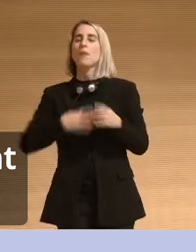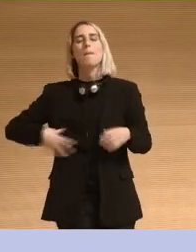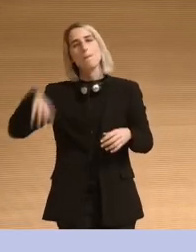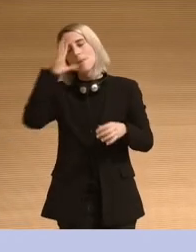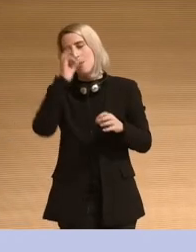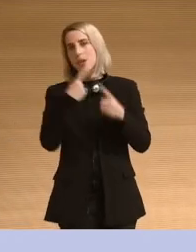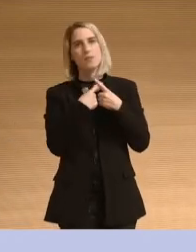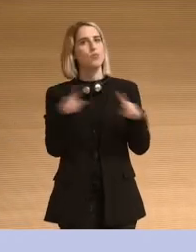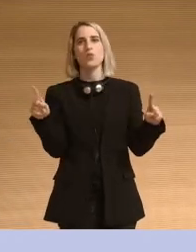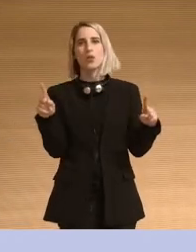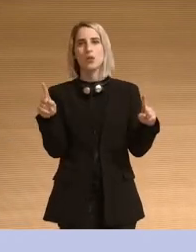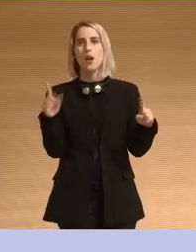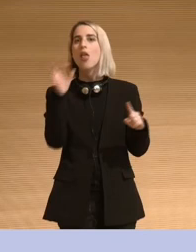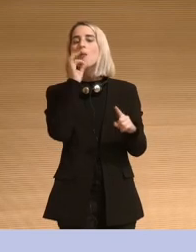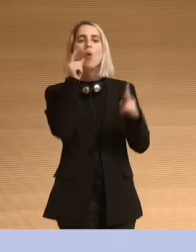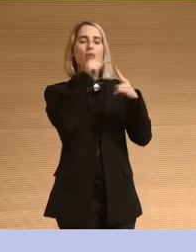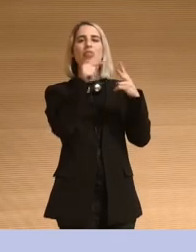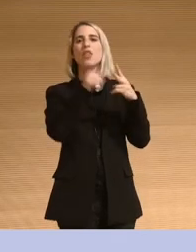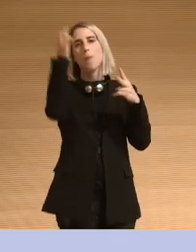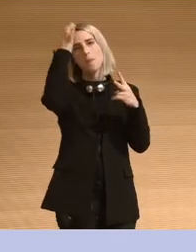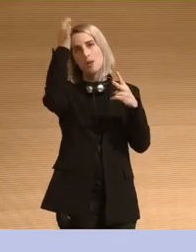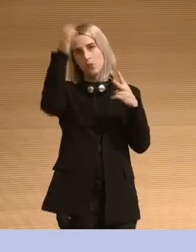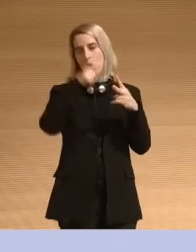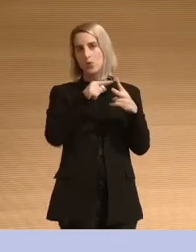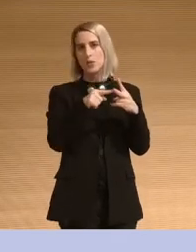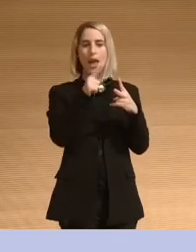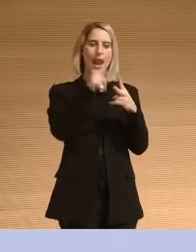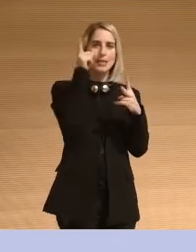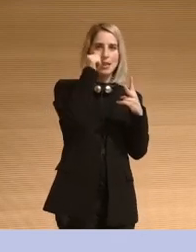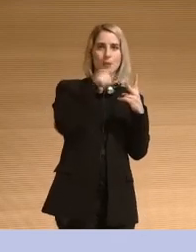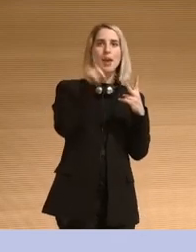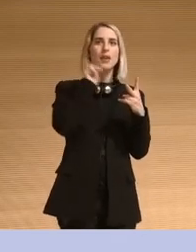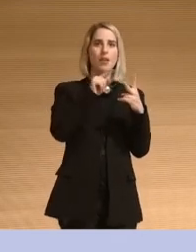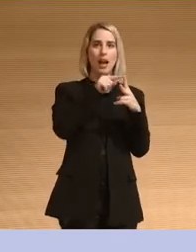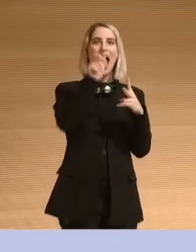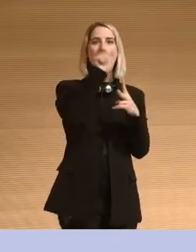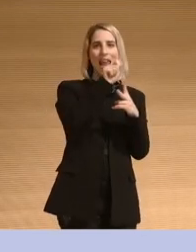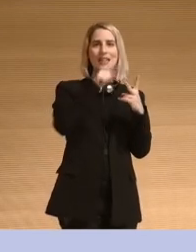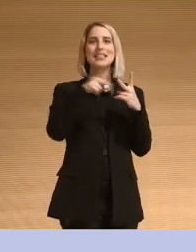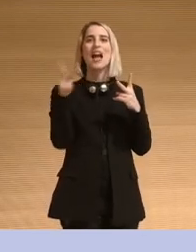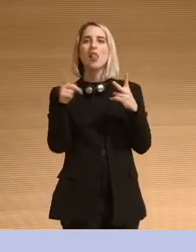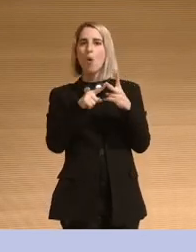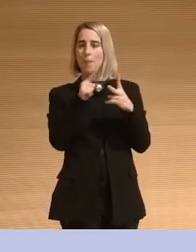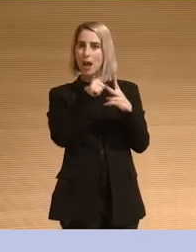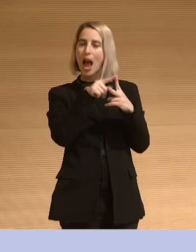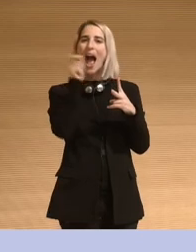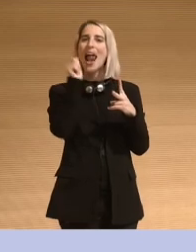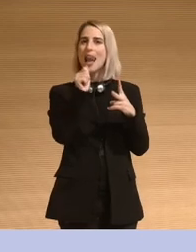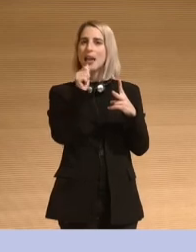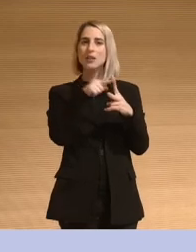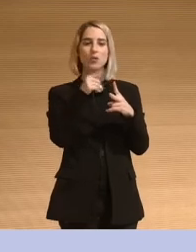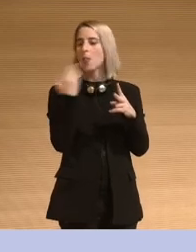εντυπωσιακή. Θα αναφερθώ σε δύο περιπτώσεις μόνο, ένας άντρας και μια γυναίκα, ο Αλέξης και η Καλλιόπη. Ο Αλέξης